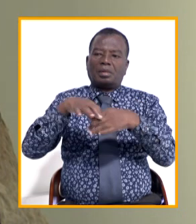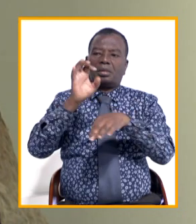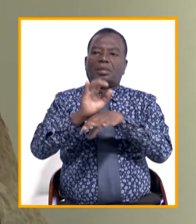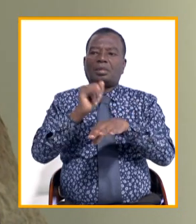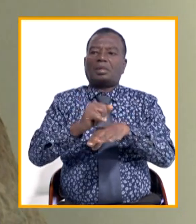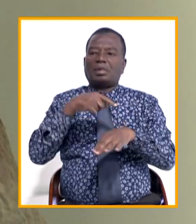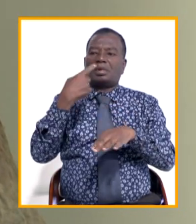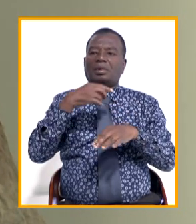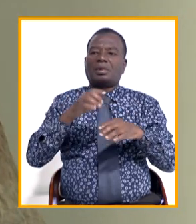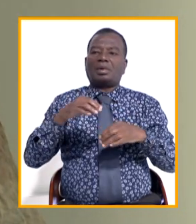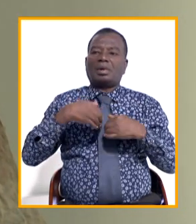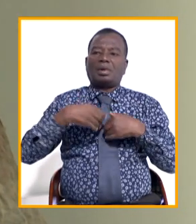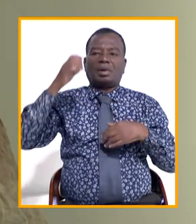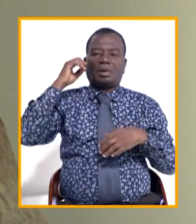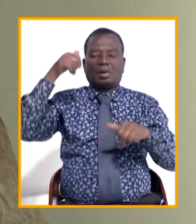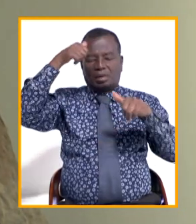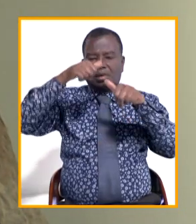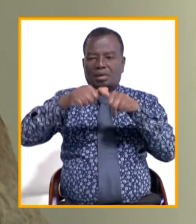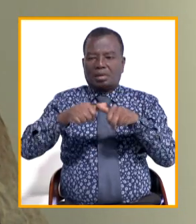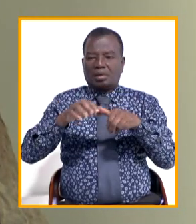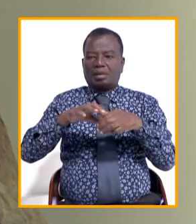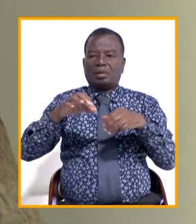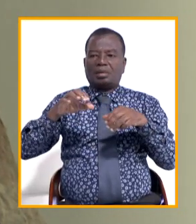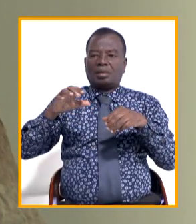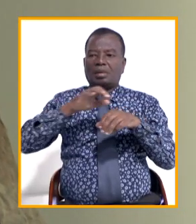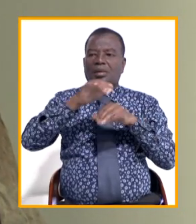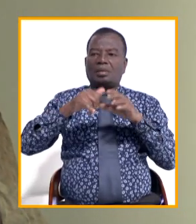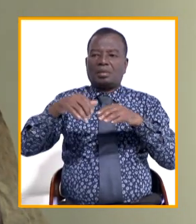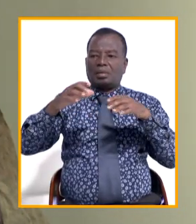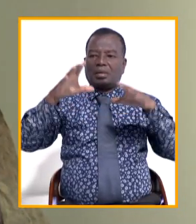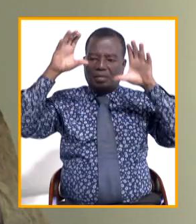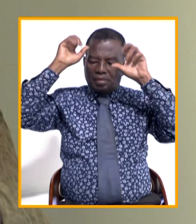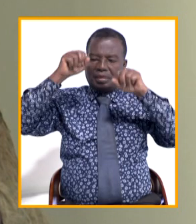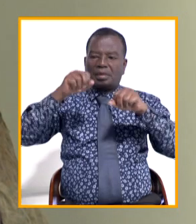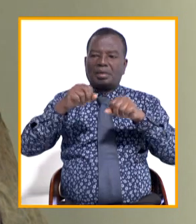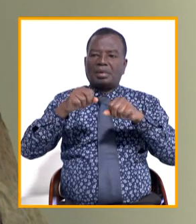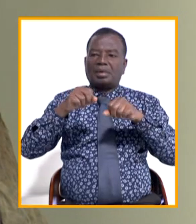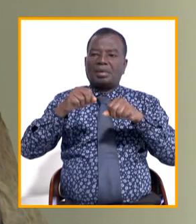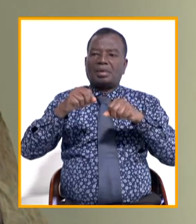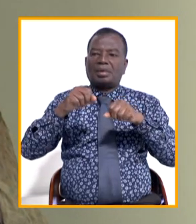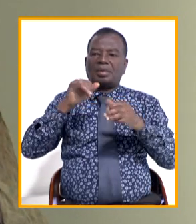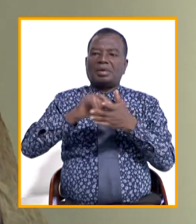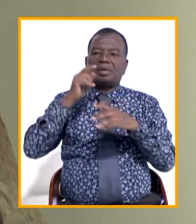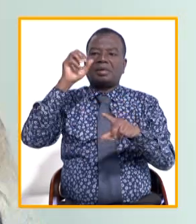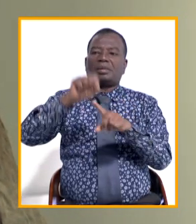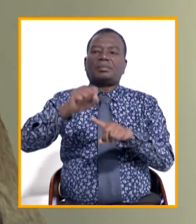d'Ivoire, et qui a été retenu par la conférence des chefs d'État. La nutrition est un